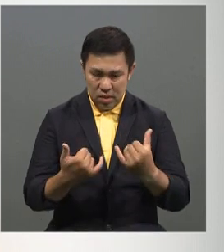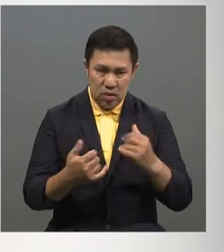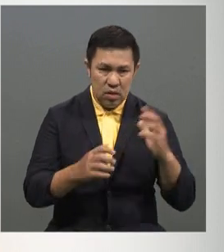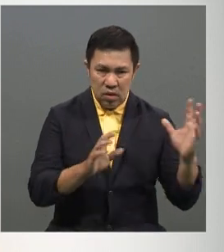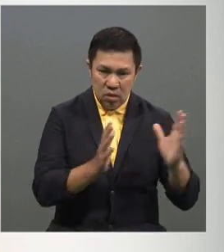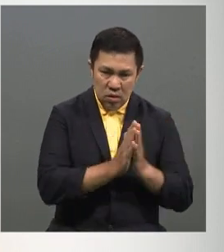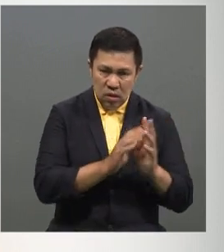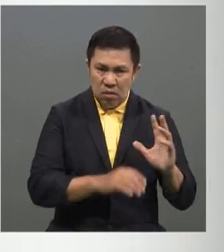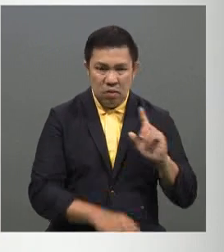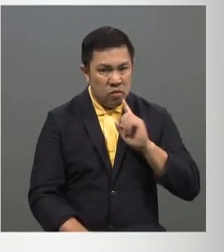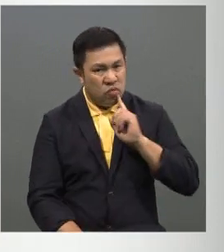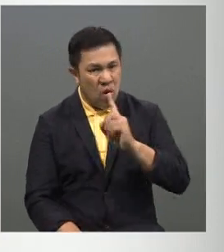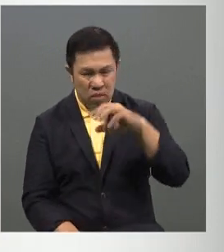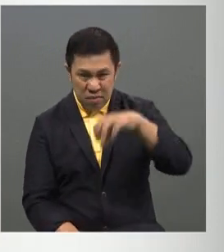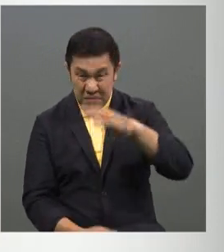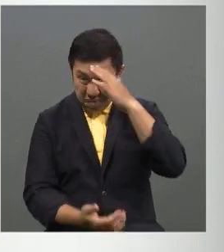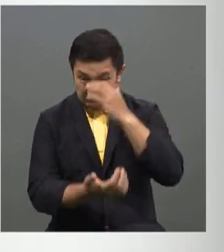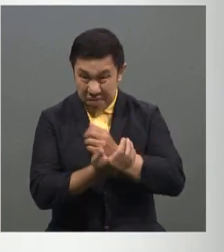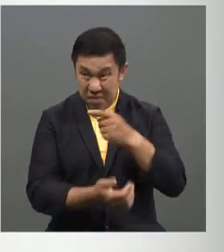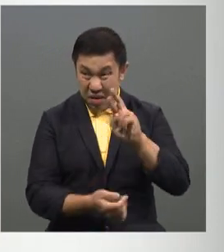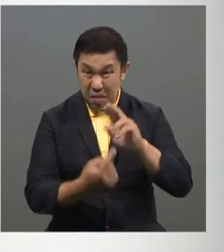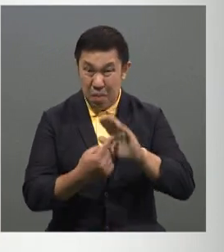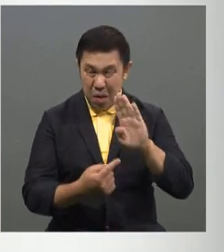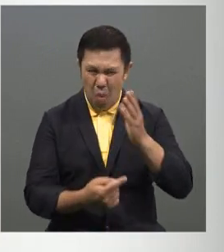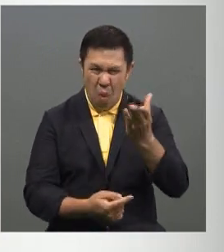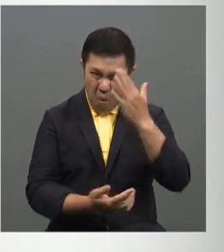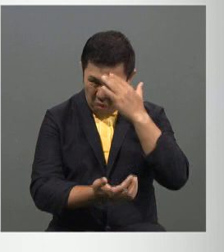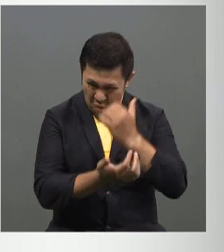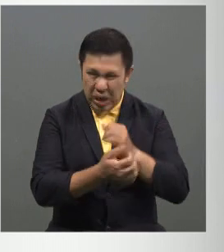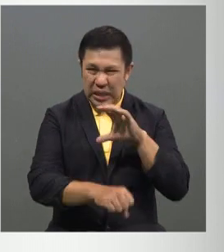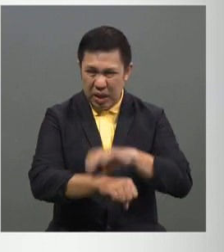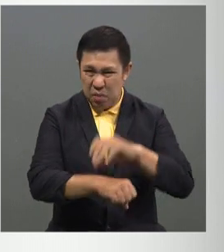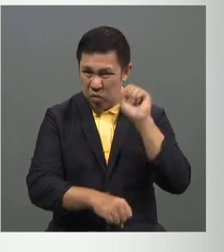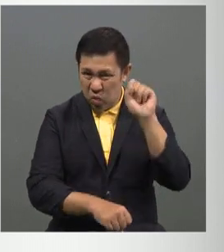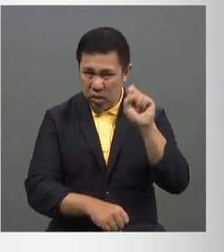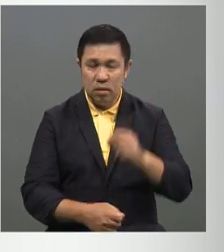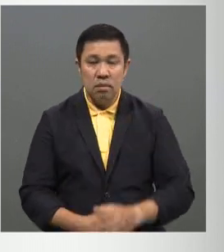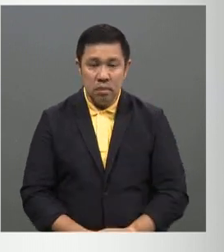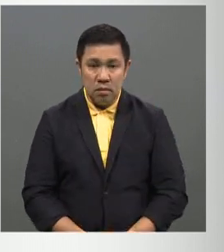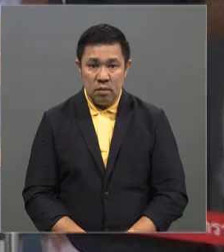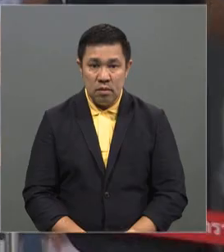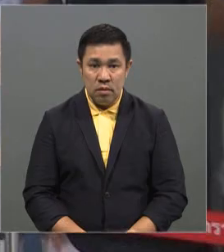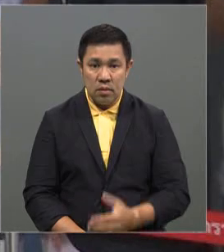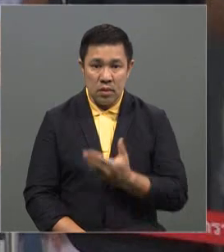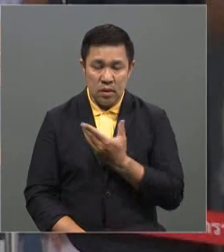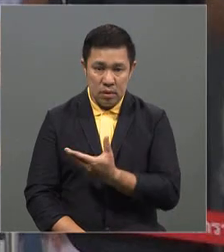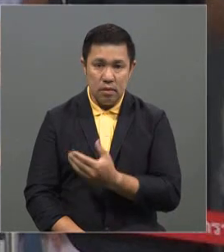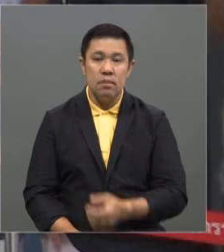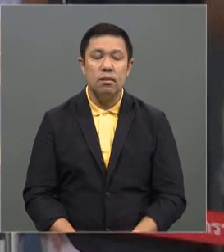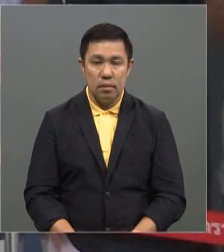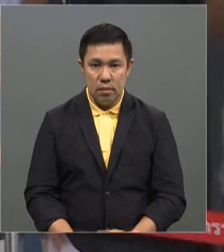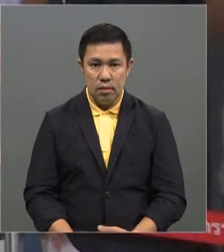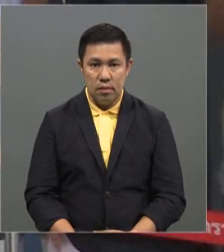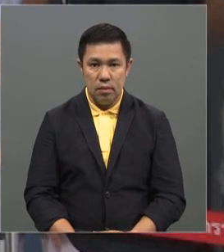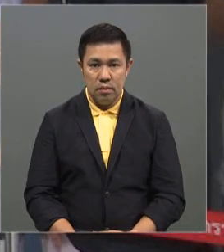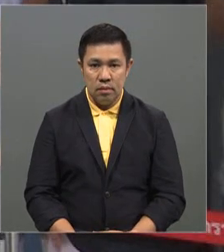ที่กองปราบเพื่อขอให้ตำรวจนั้นเร่งติดตามตัวผู้ก่อเหตุมาดำเนินคดีโดยเร็วไปฟังบางส่วนของผู้เสียหายพูดถึงเรื่องนี้กัน